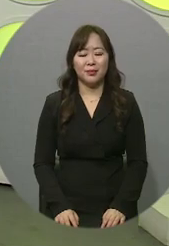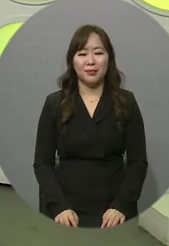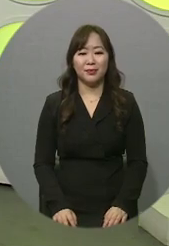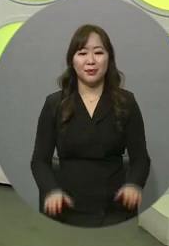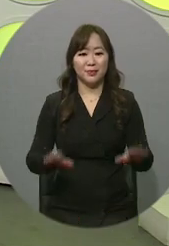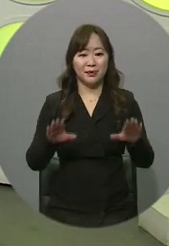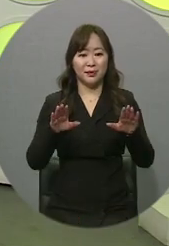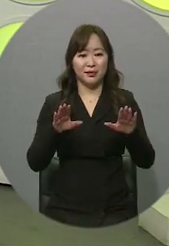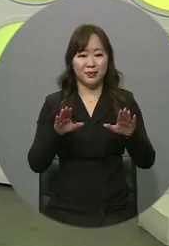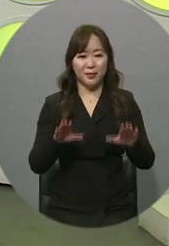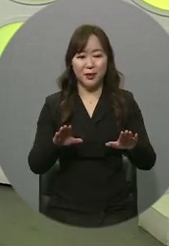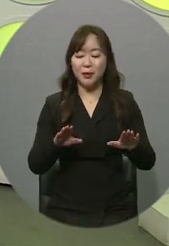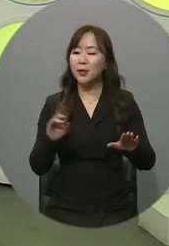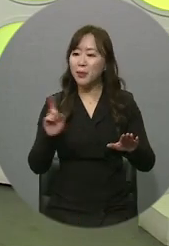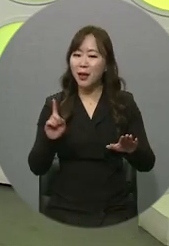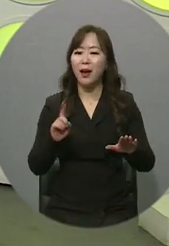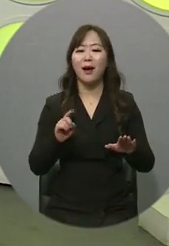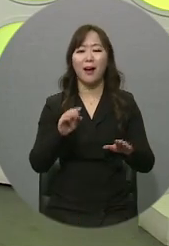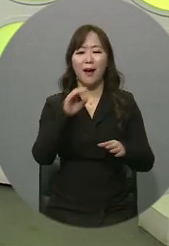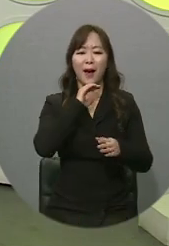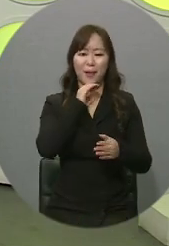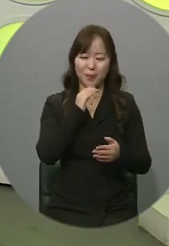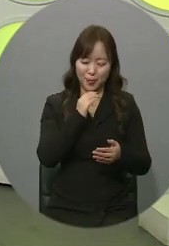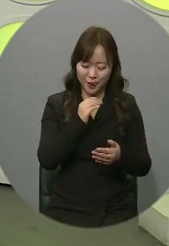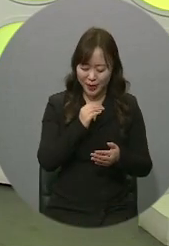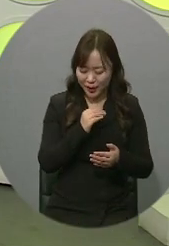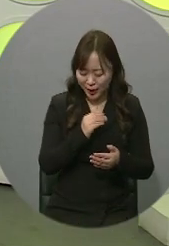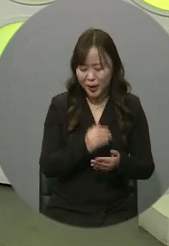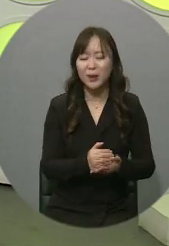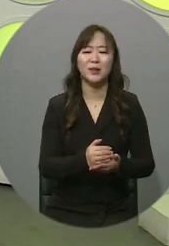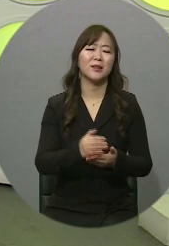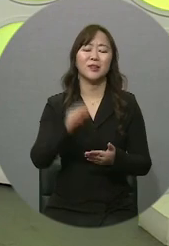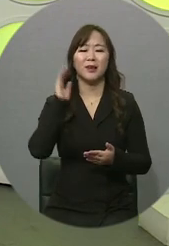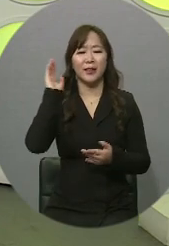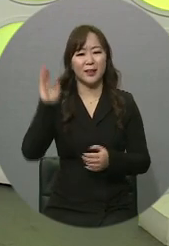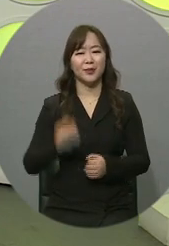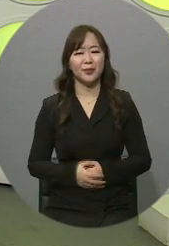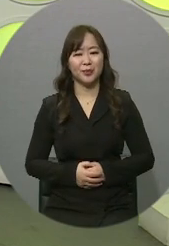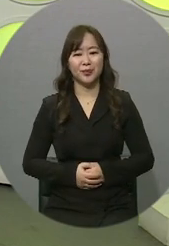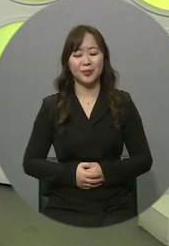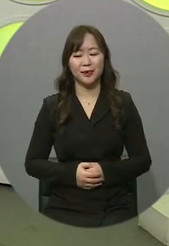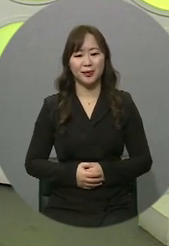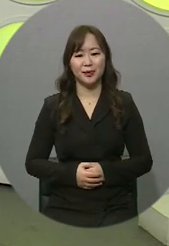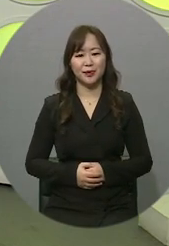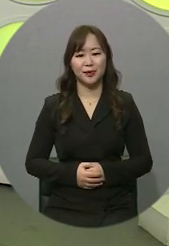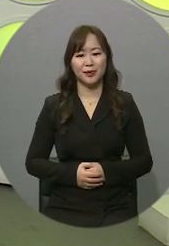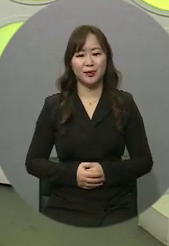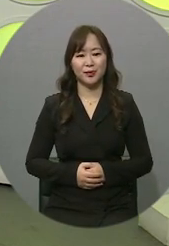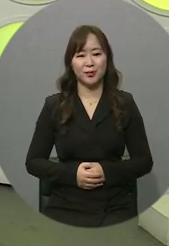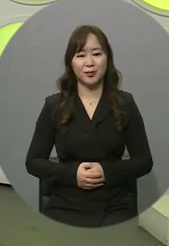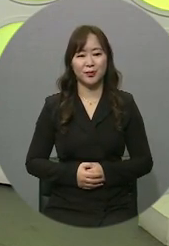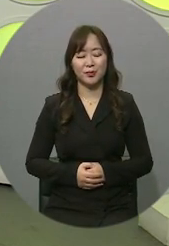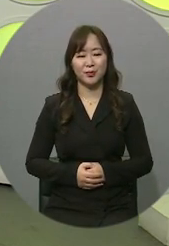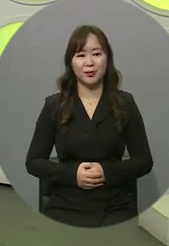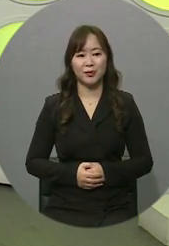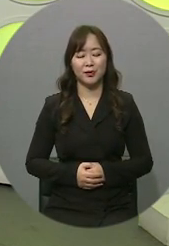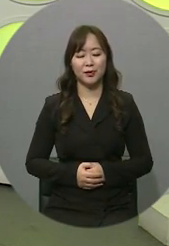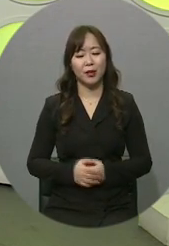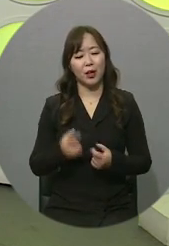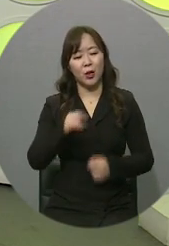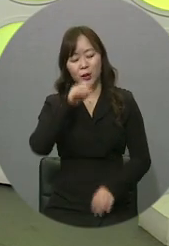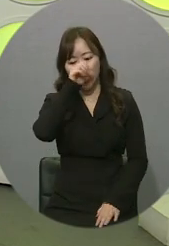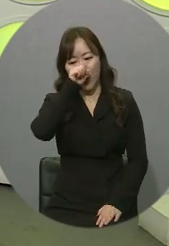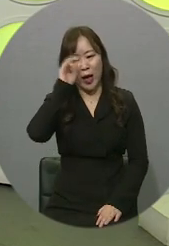우리 이번에는 네. 무슨 코너예요? 감동 사연 코너인데요. 감동? 야, 감동. 좋죠. 이렇게 뭐 이런 좋은